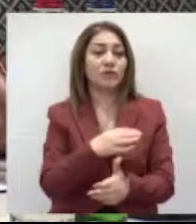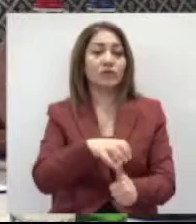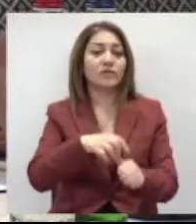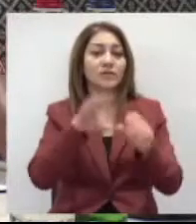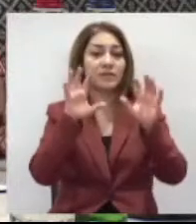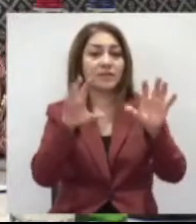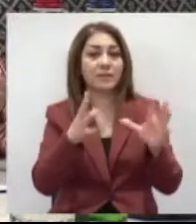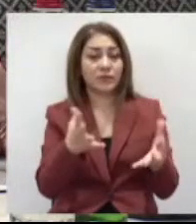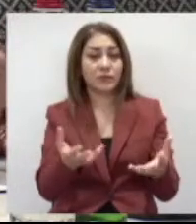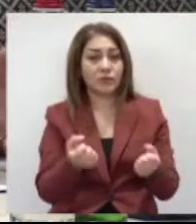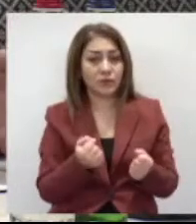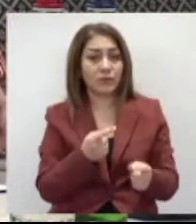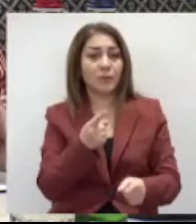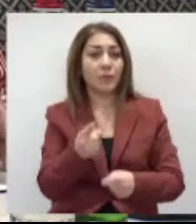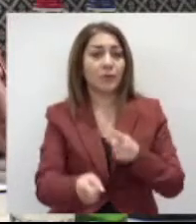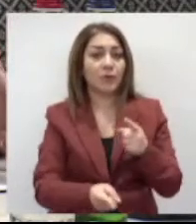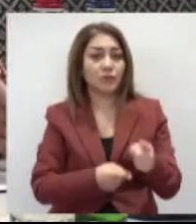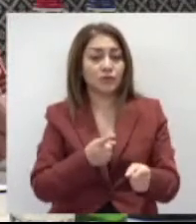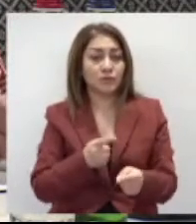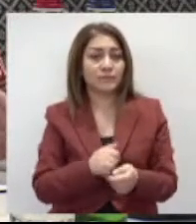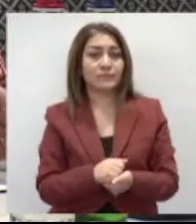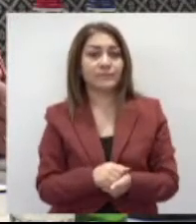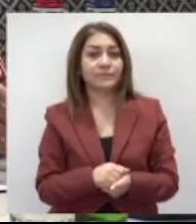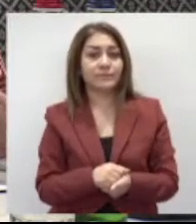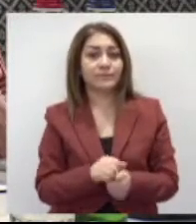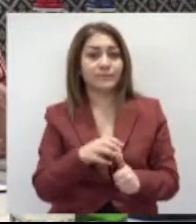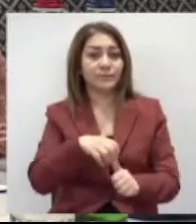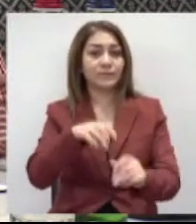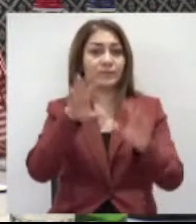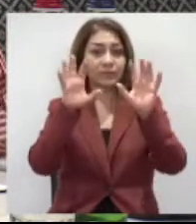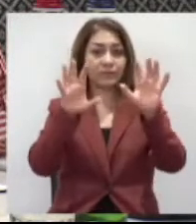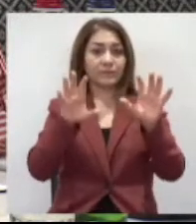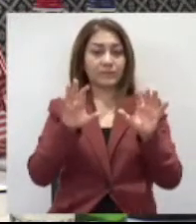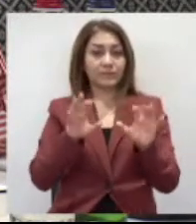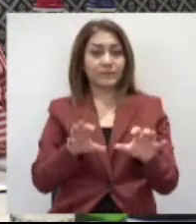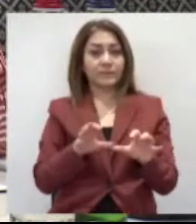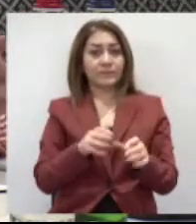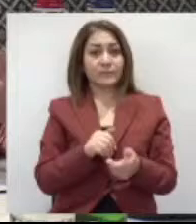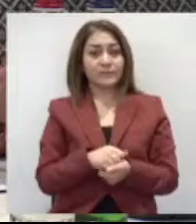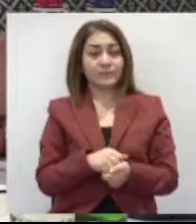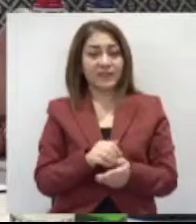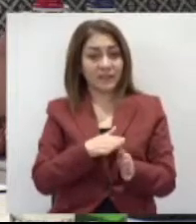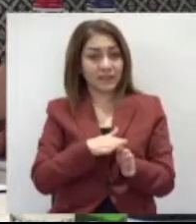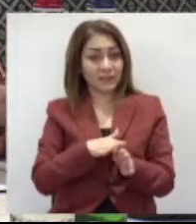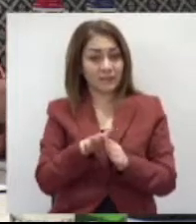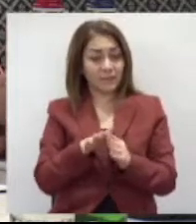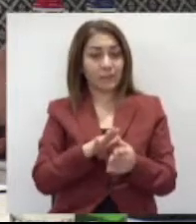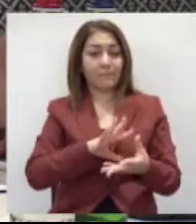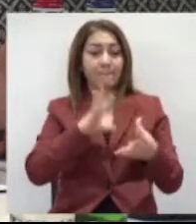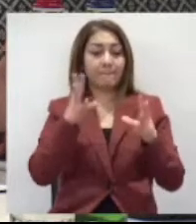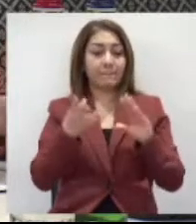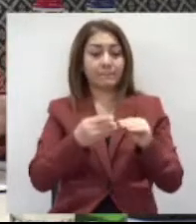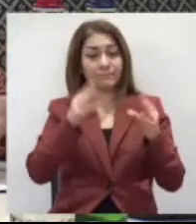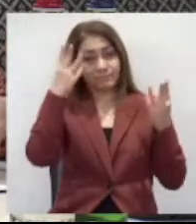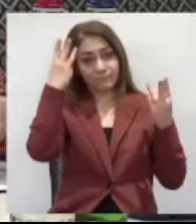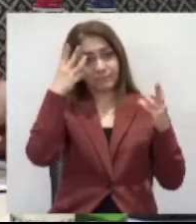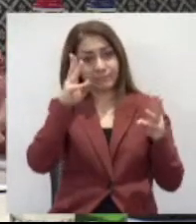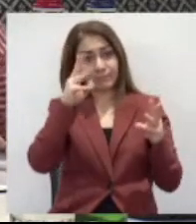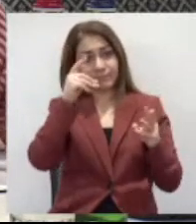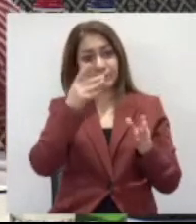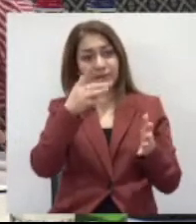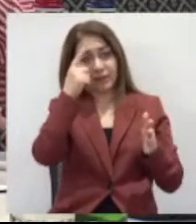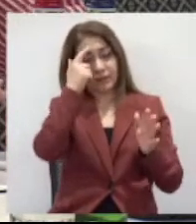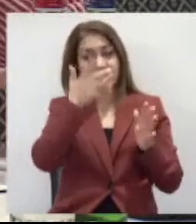սահմանադրության ընդունում, թե փոփոխությունների միջոցով սահմանադրության փոփոխությունների իրականացում, այս ձևաչափի